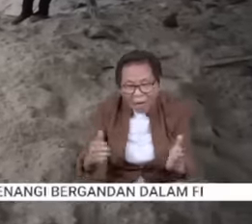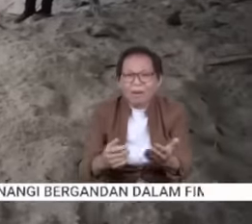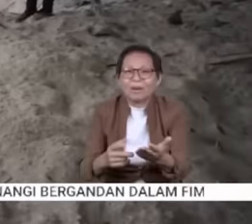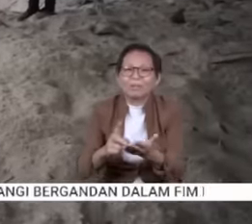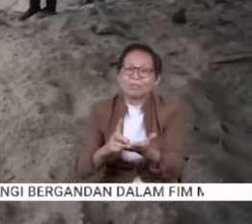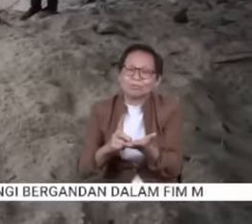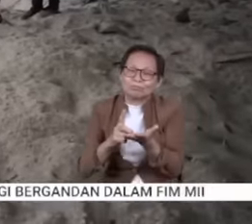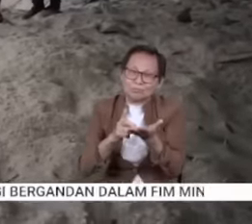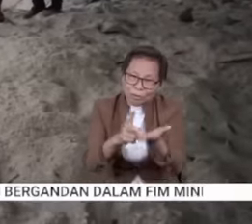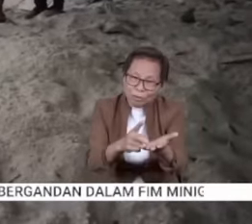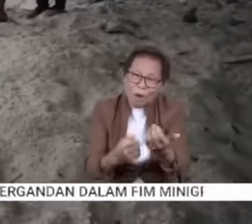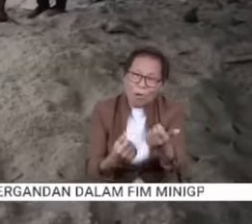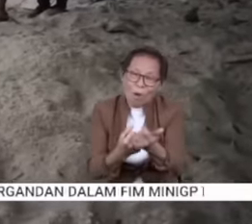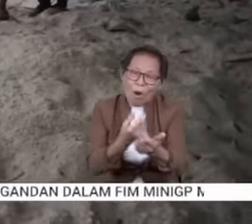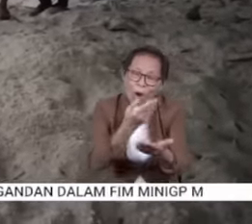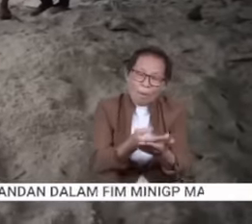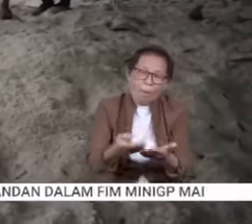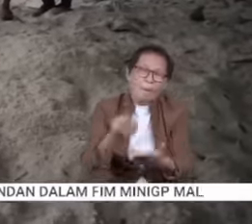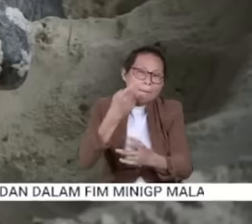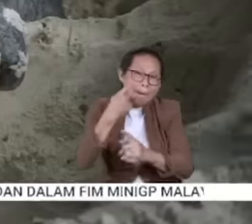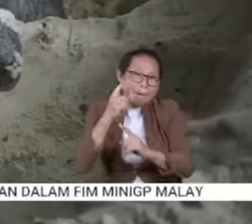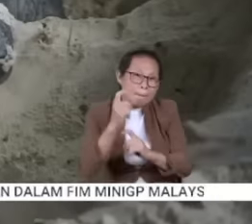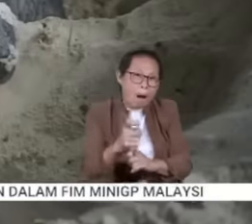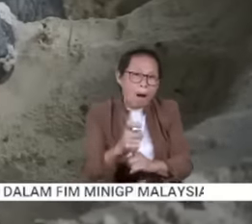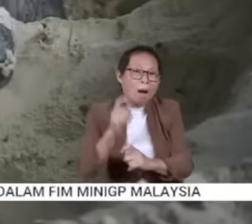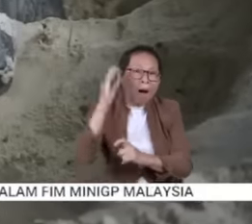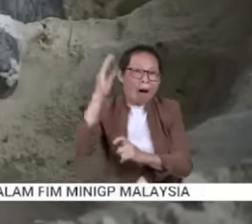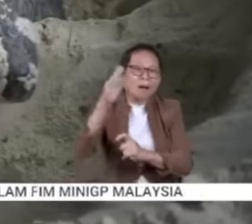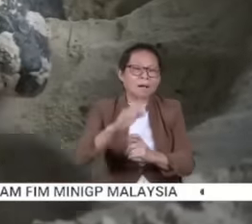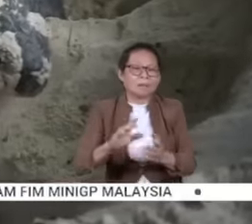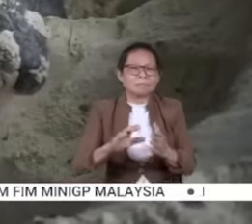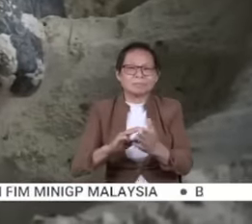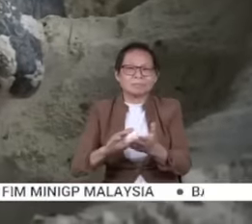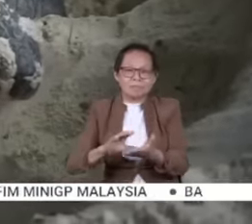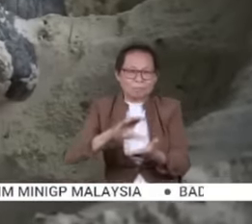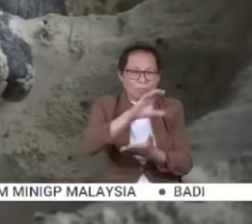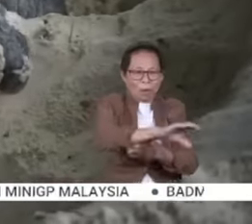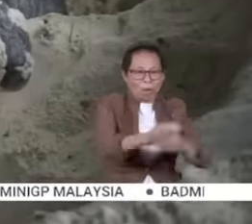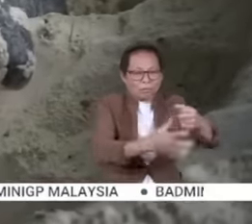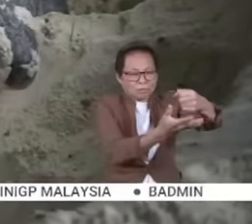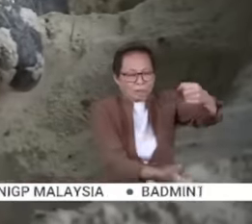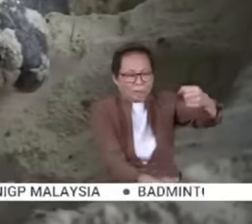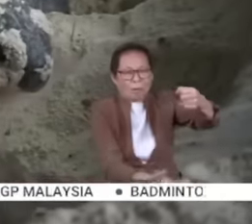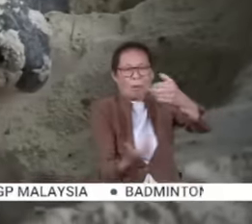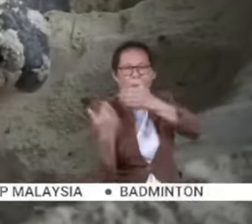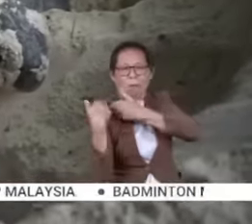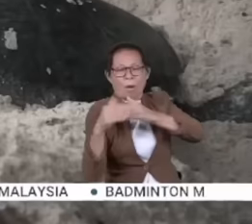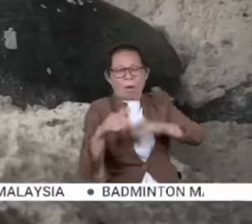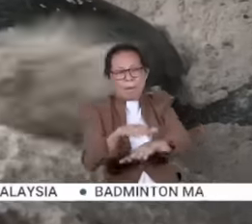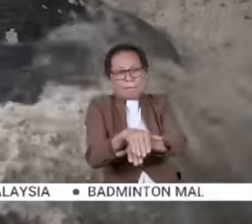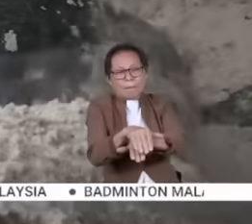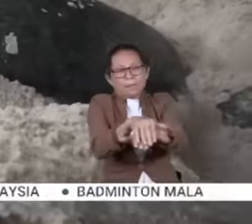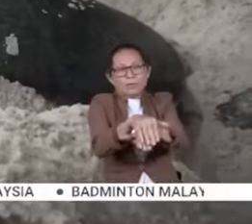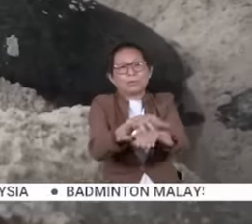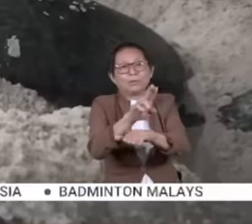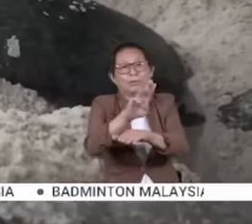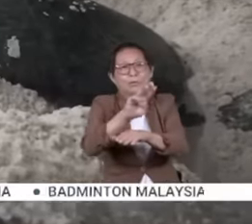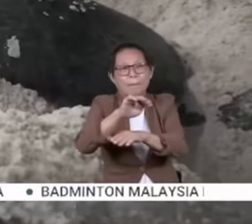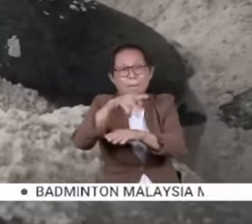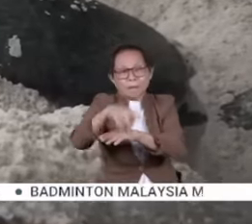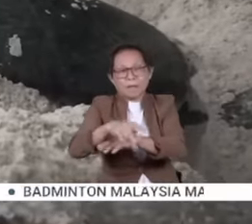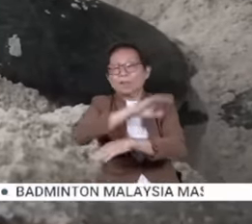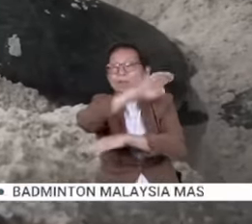sumbangan atau pembelian cenderamata yang akan disalurkan kepada tabung amanat penyu umt